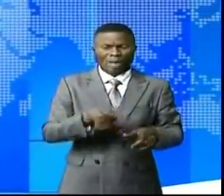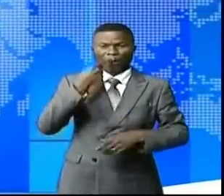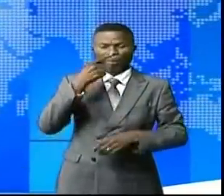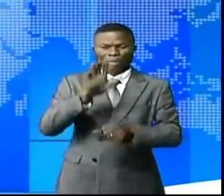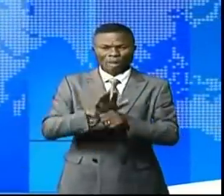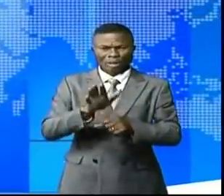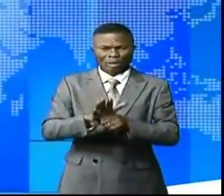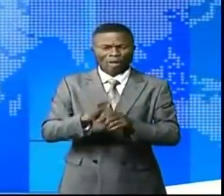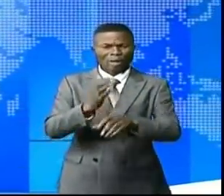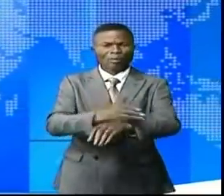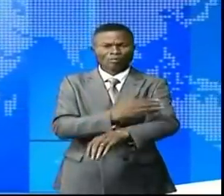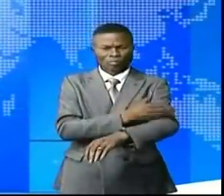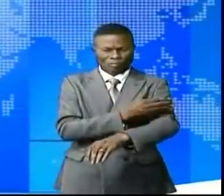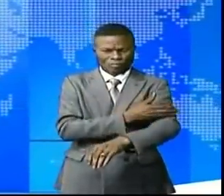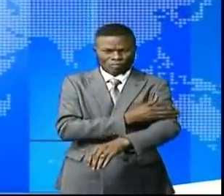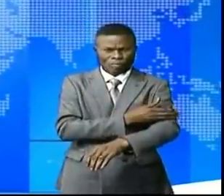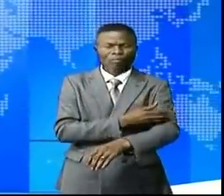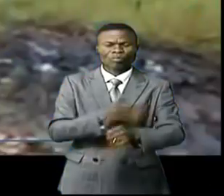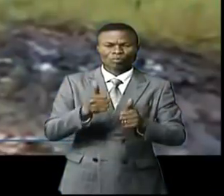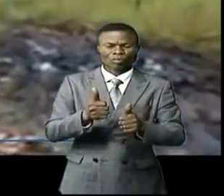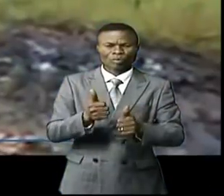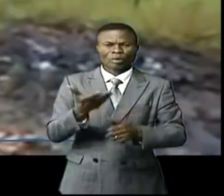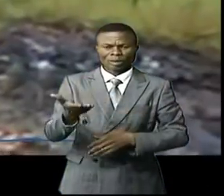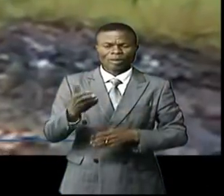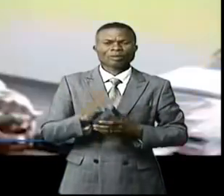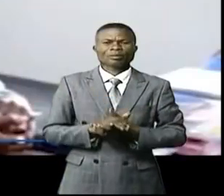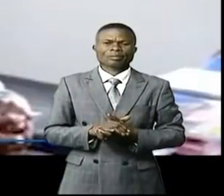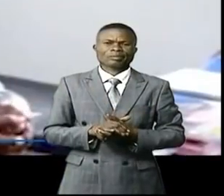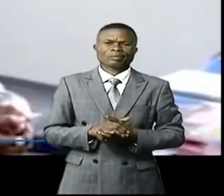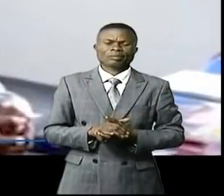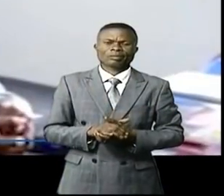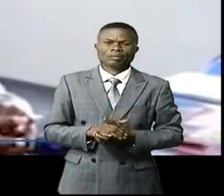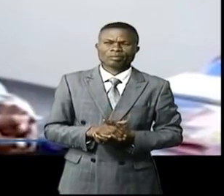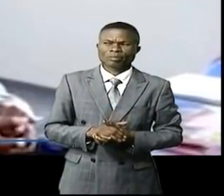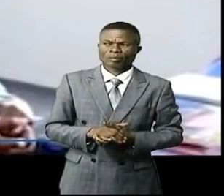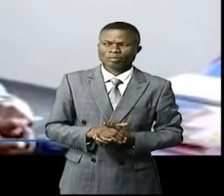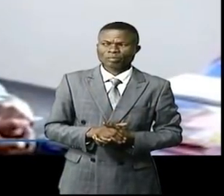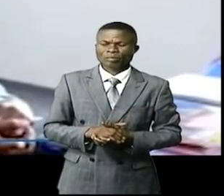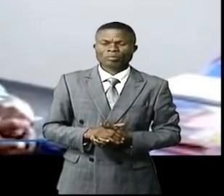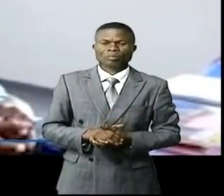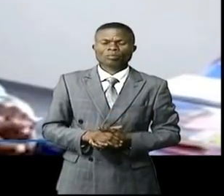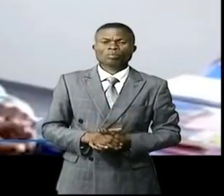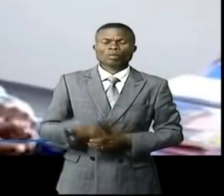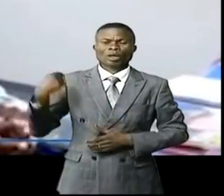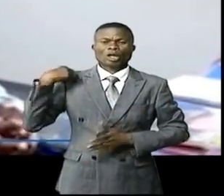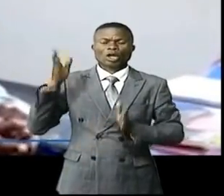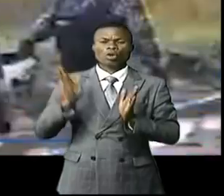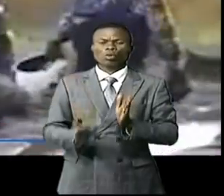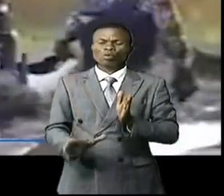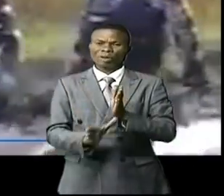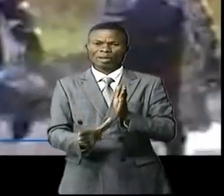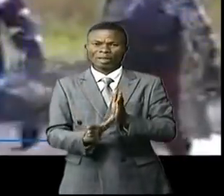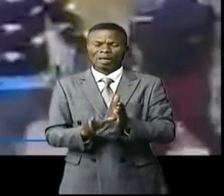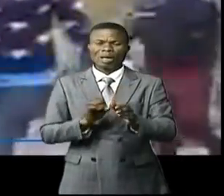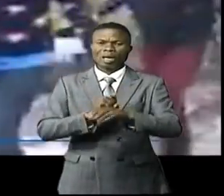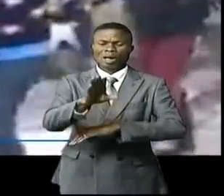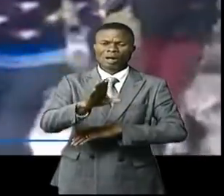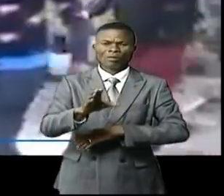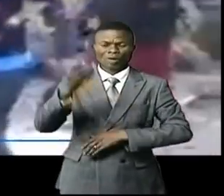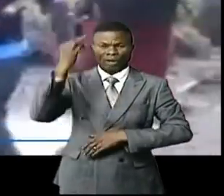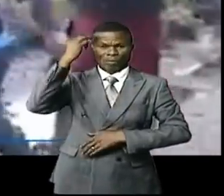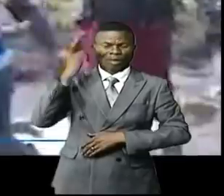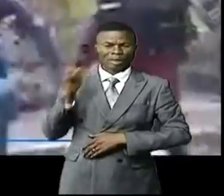d'une évolution à pas de géant. Madame le gouverneur intérimaire du Lualaba a dépêché le ministre provincial